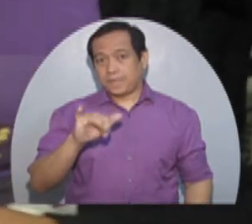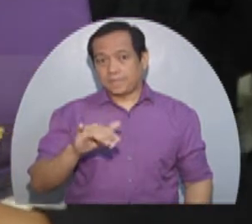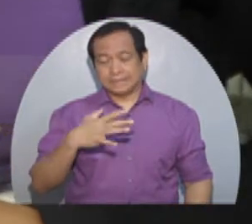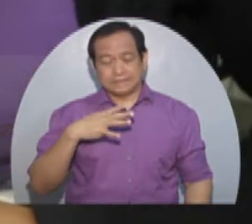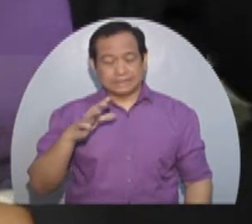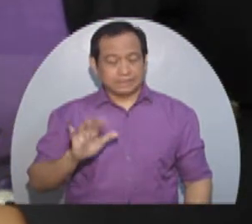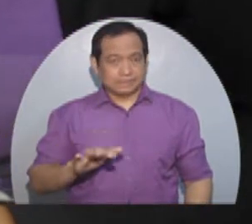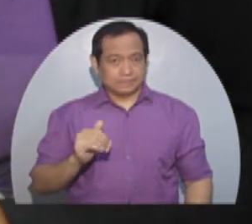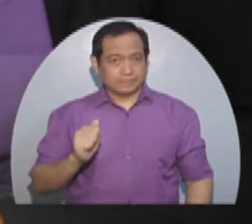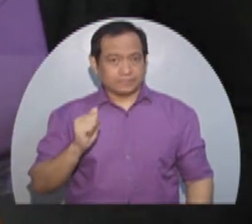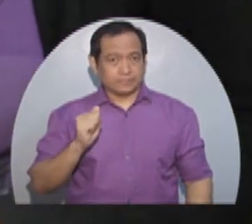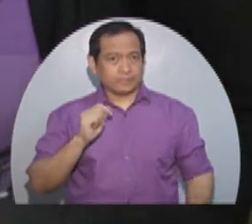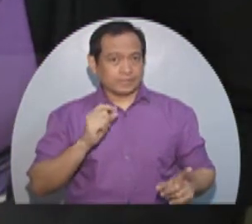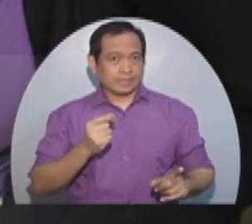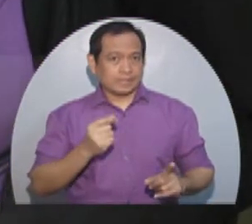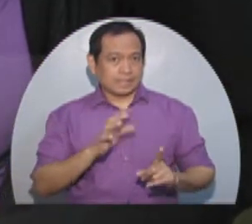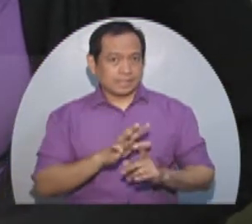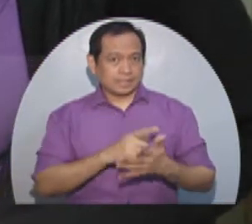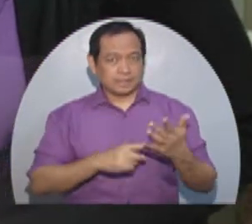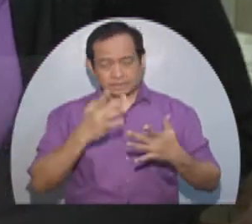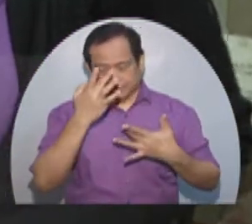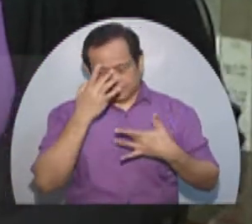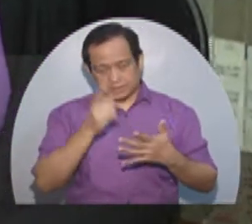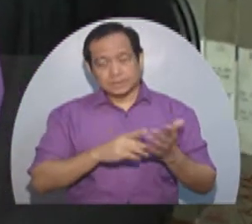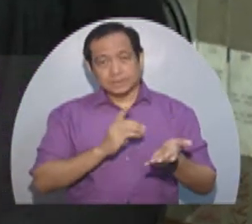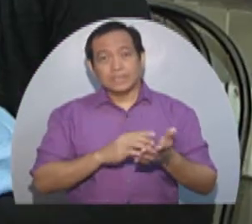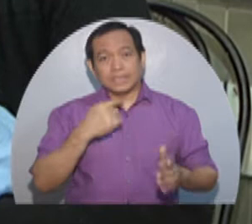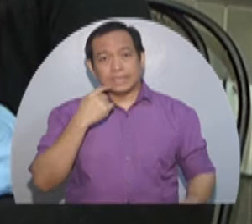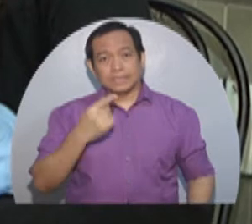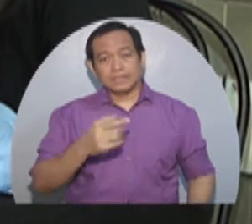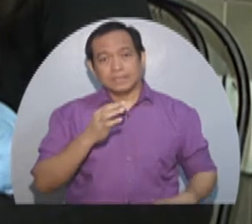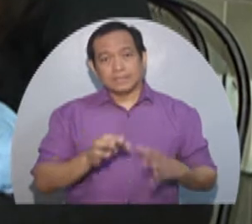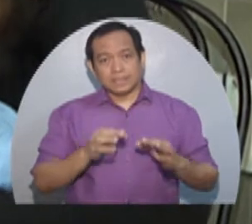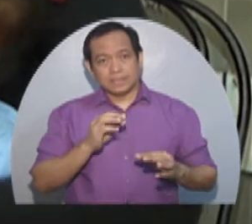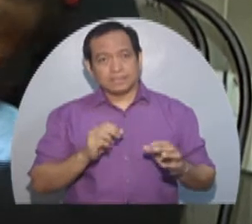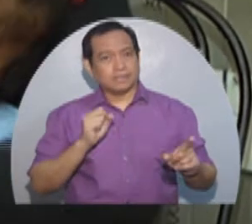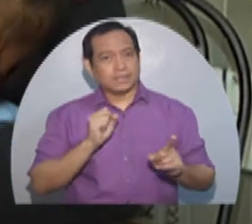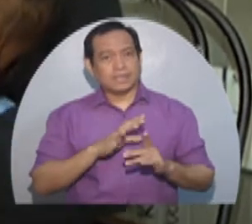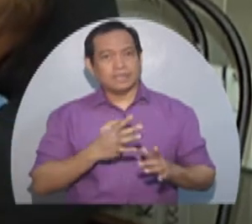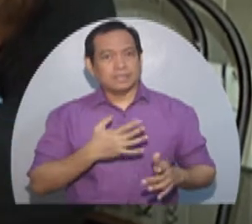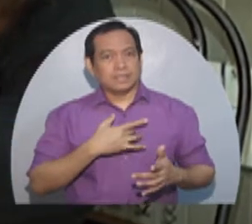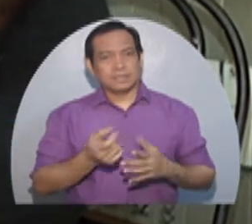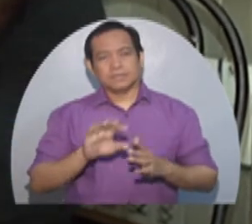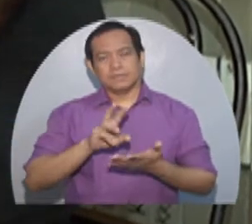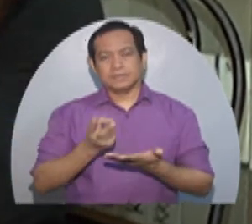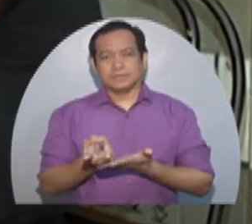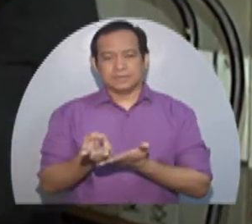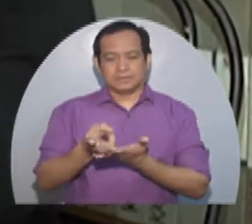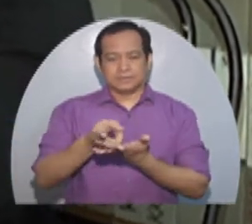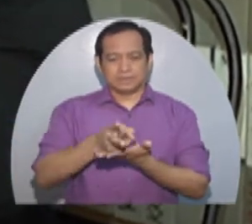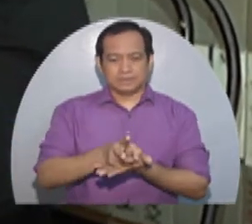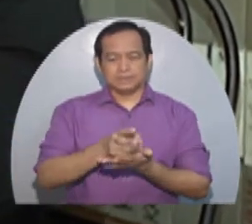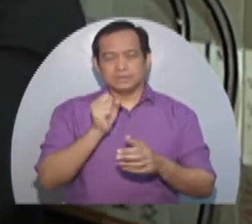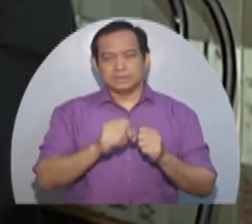yung atake po ng sakit niya, ang sabi po sa amin ng doktor na tumitingin sa kanya, pag inatake daw po, ipatagalid daw